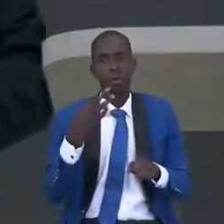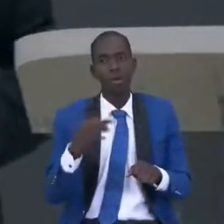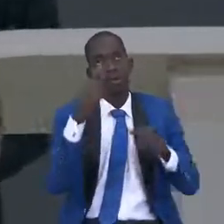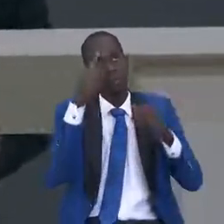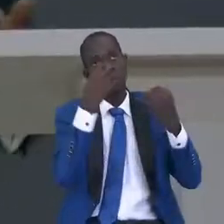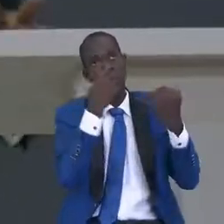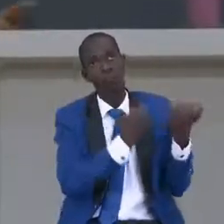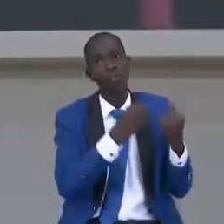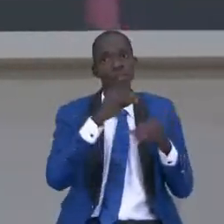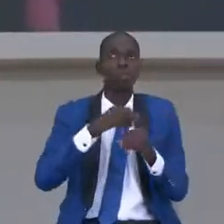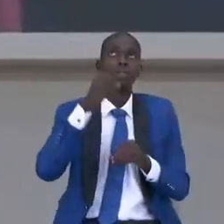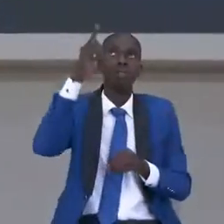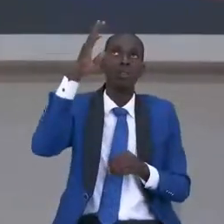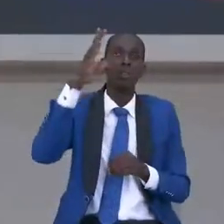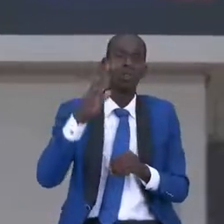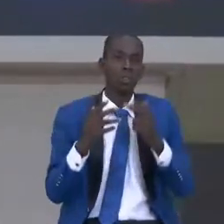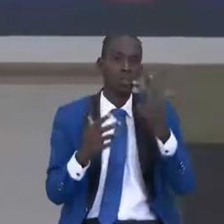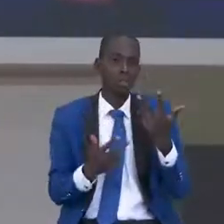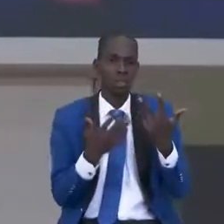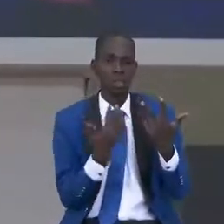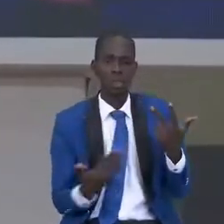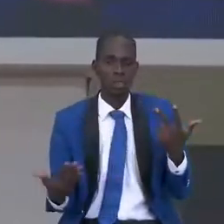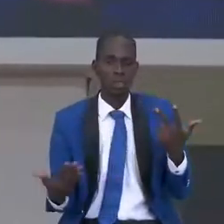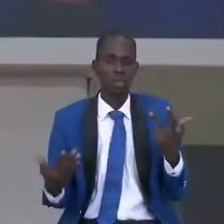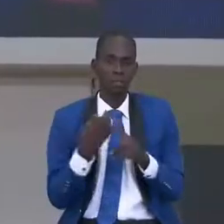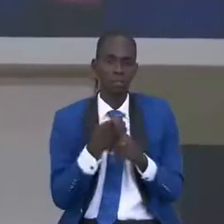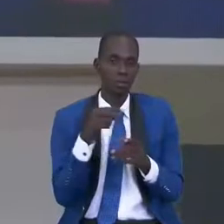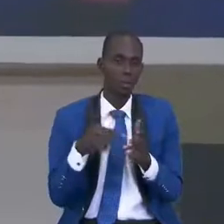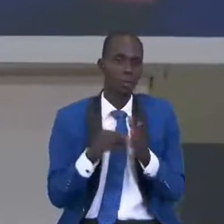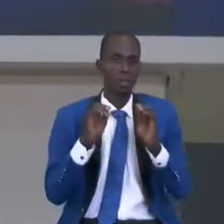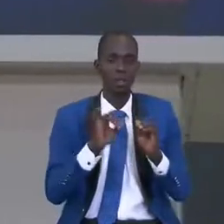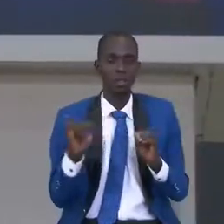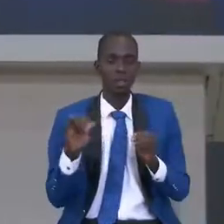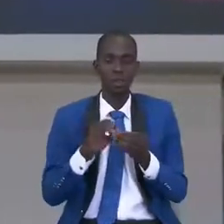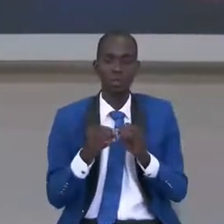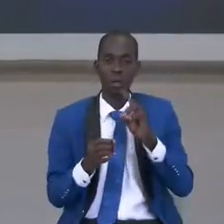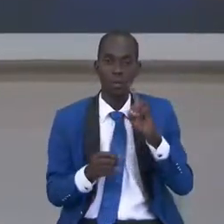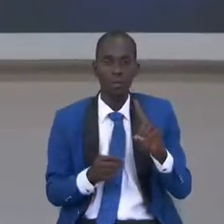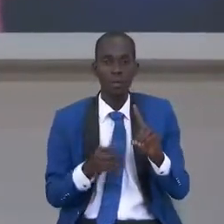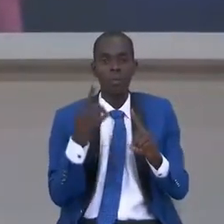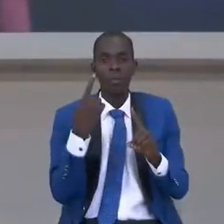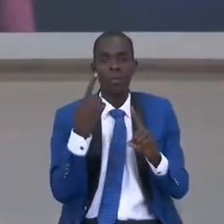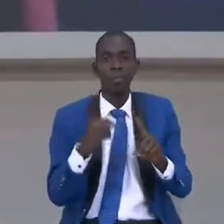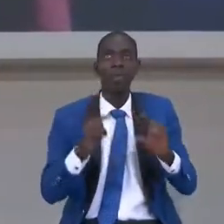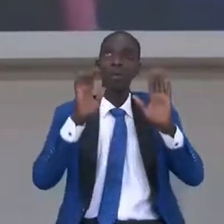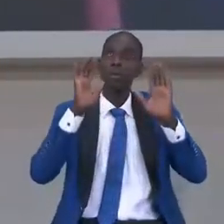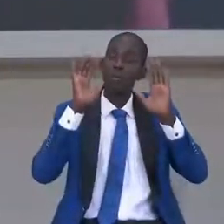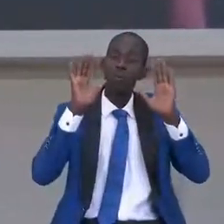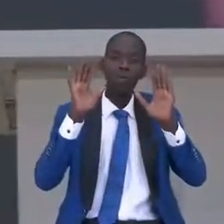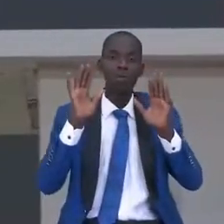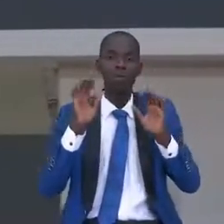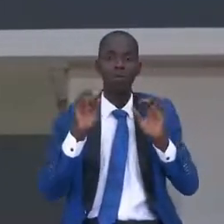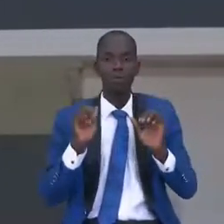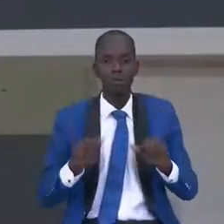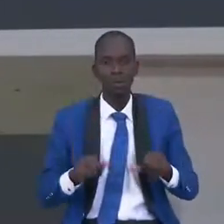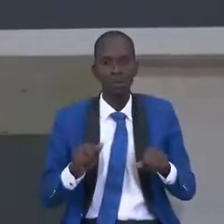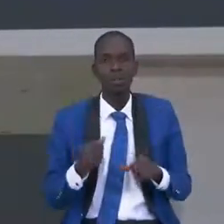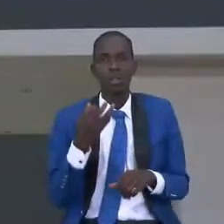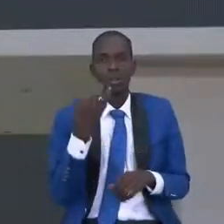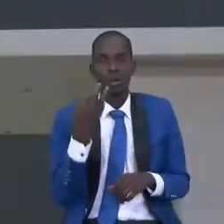foi en Dieu. Il y a trois points à considérer comme nous examinons ce passage. Premièrement, les possibilités prodigieuses